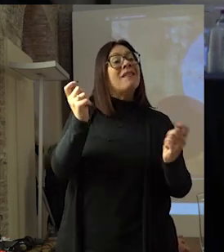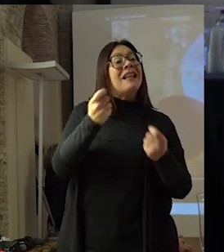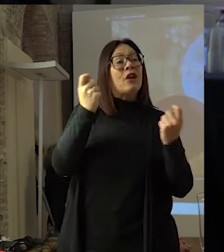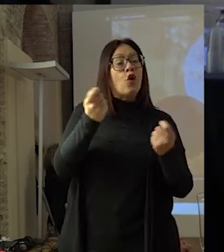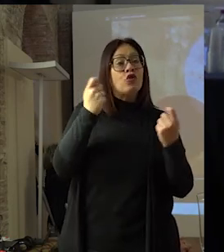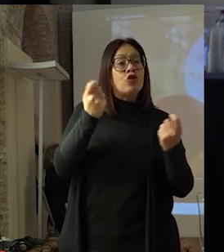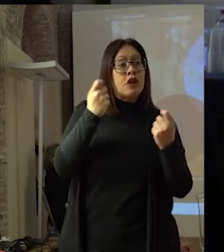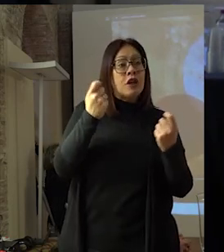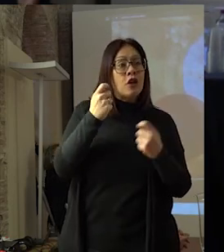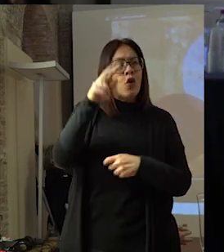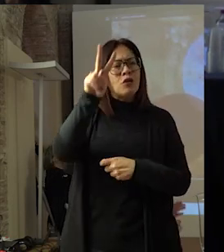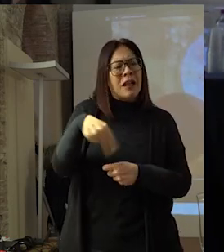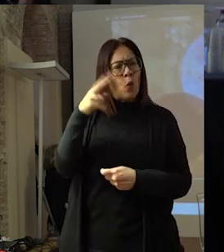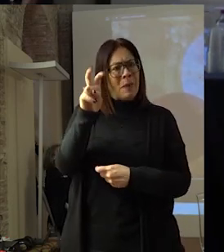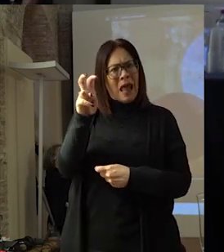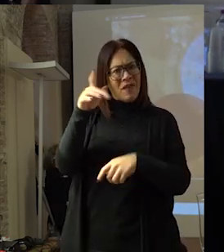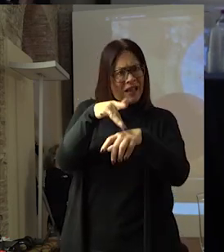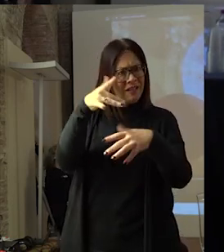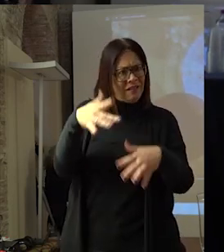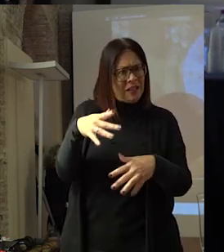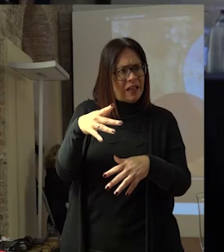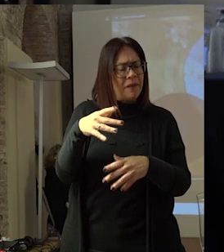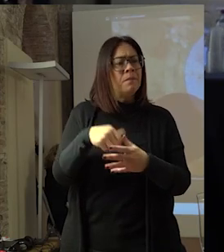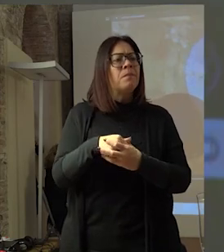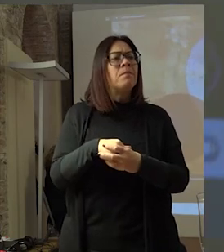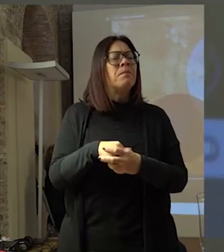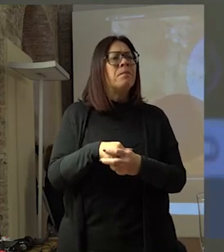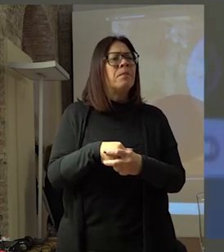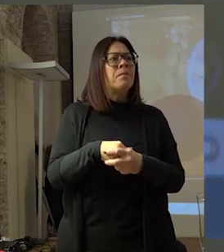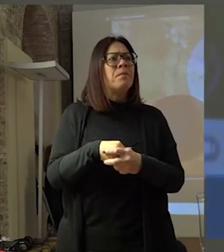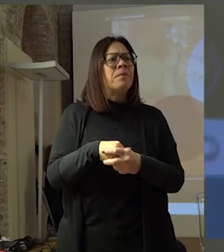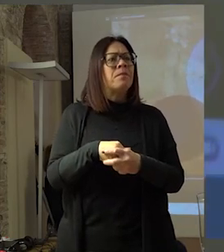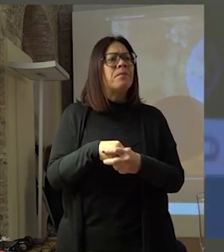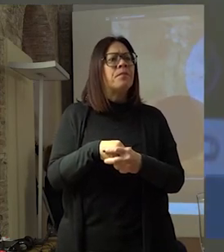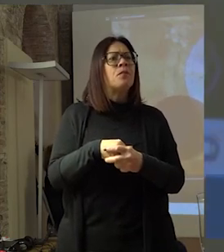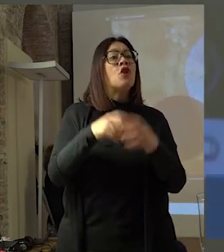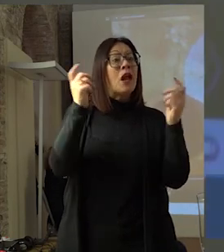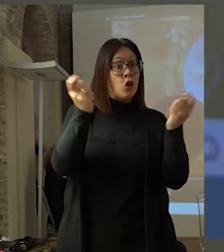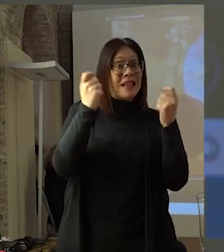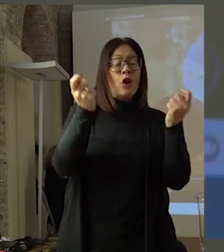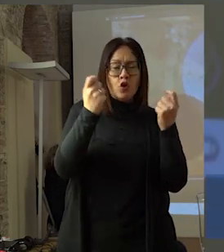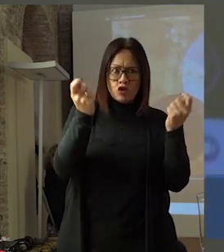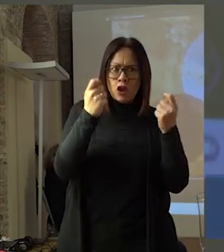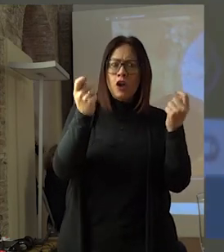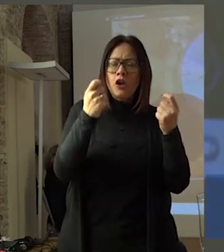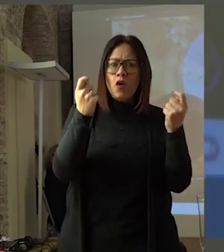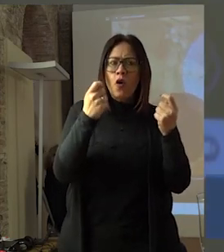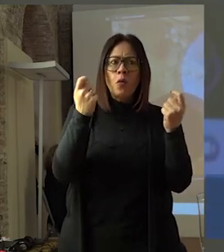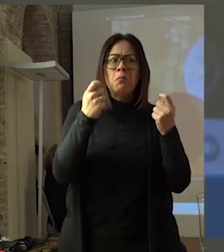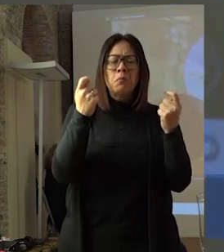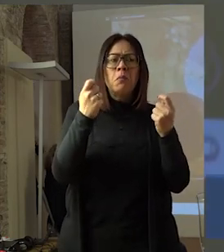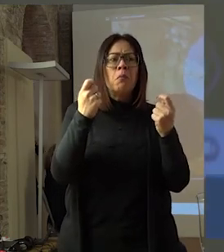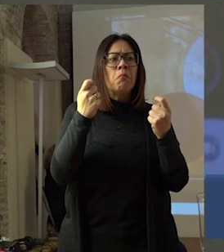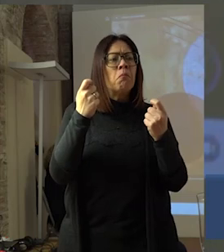nel 2020. Oltre a fare questo tirocinio in maniera fisica, per